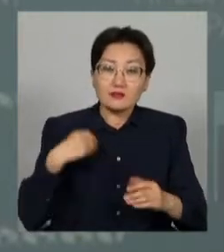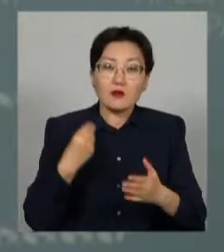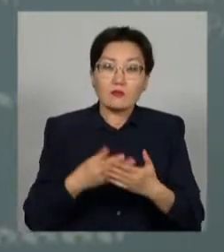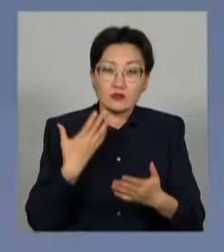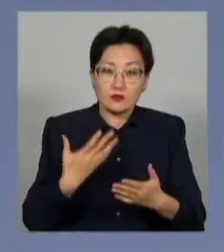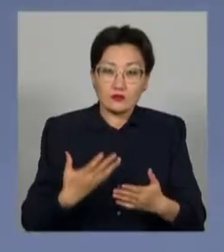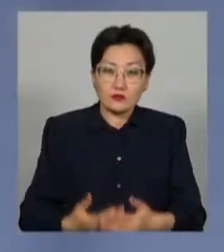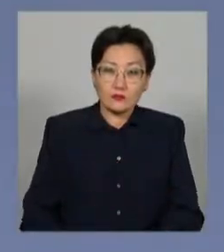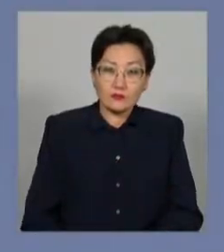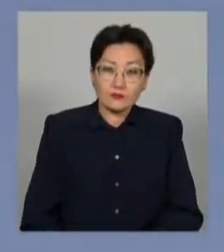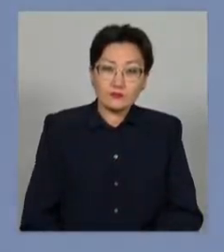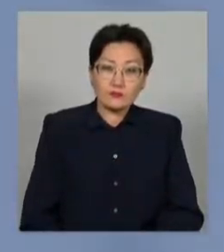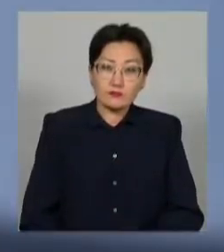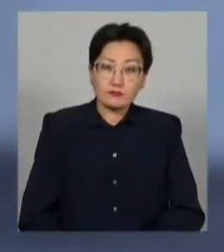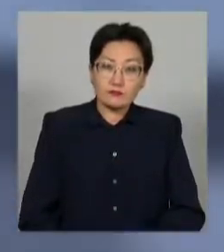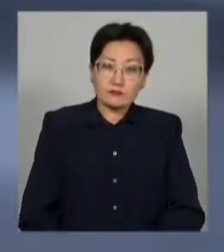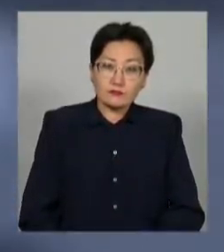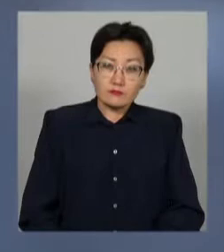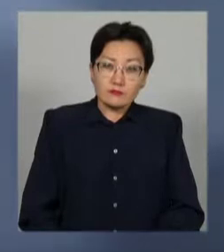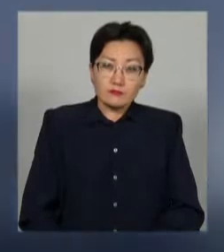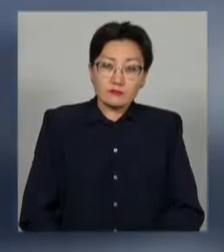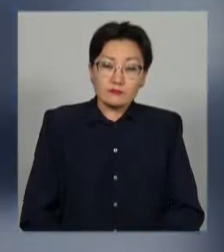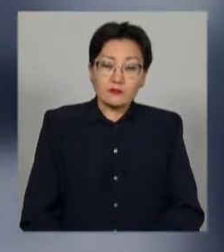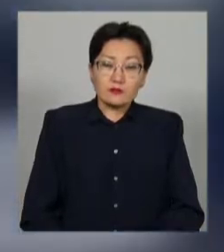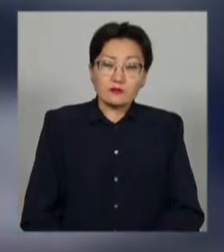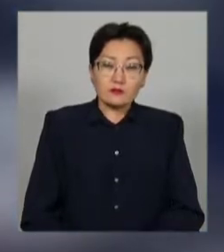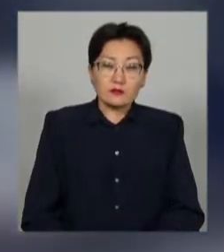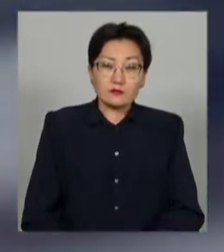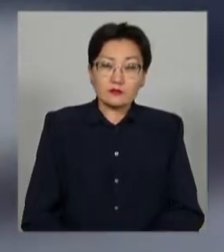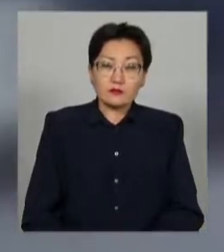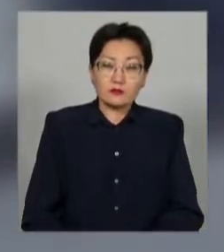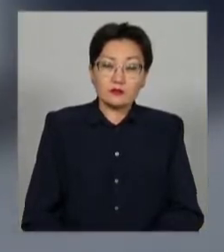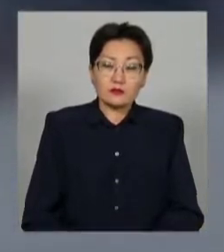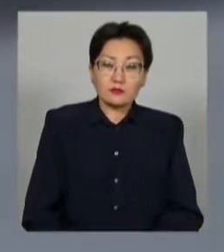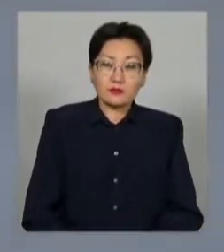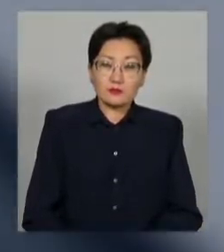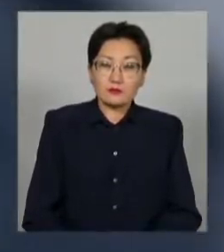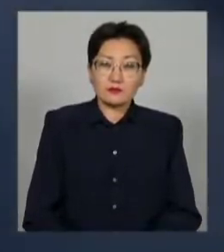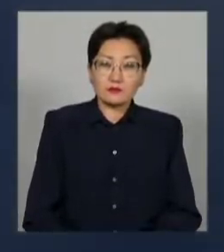құндылық.